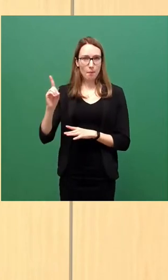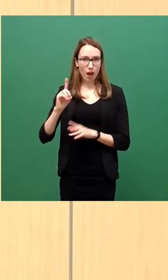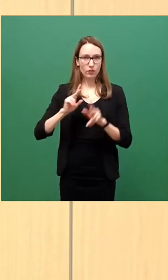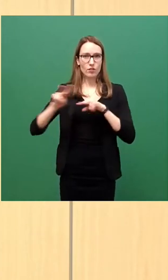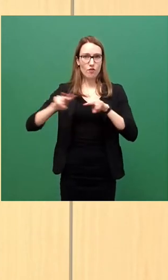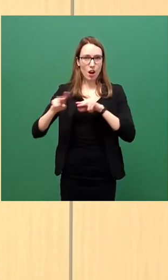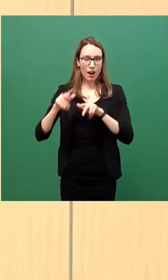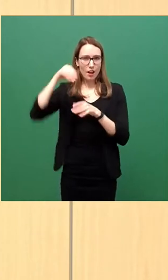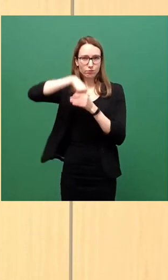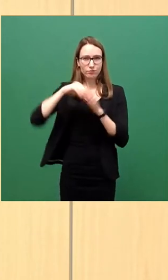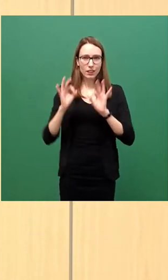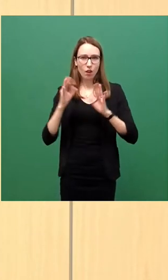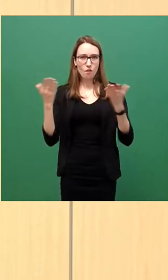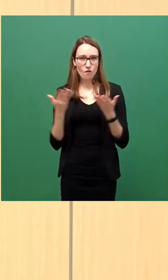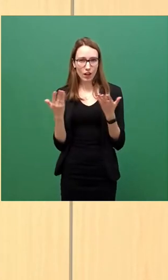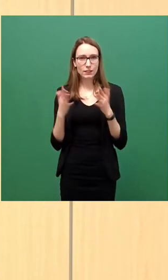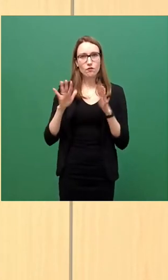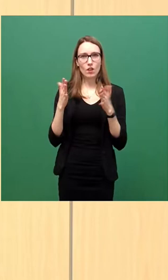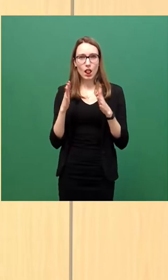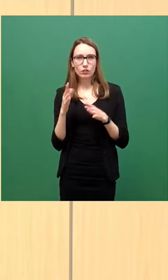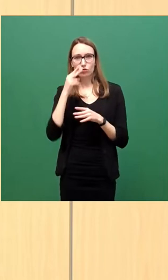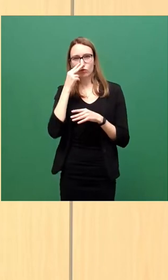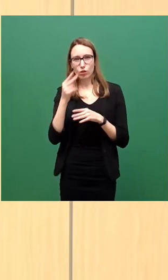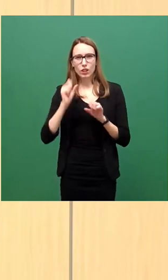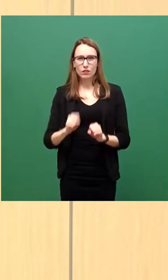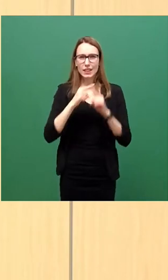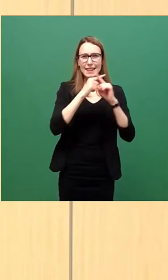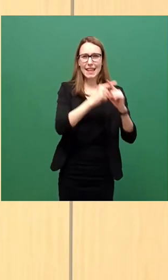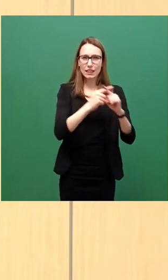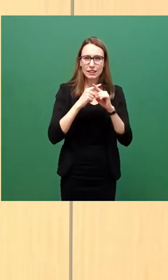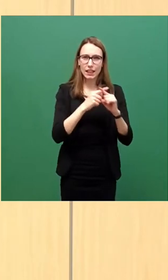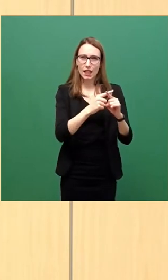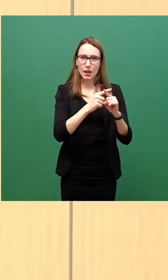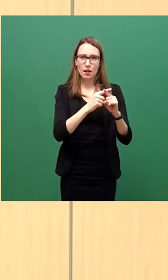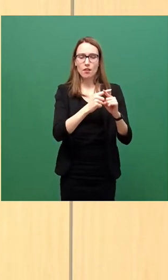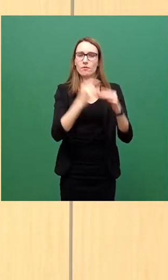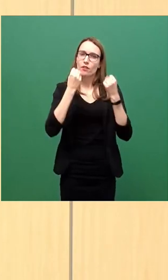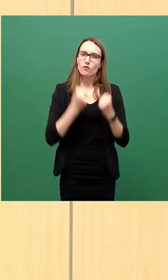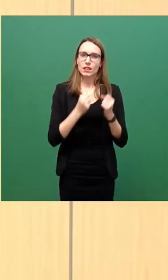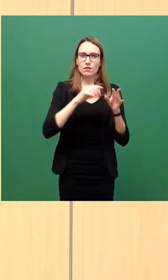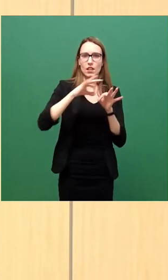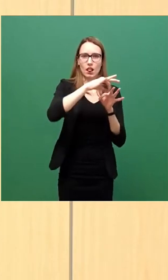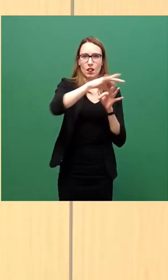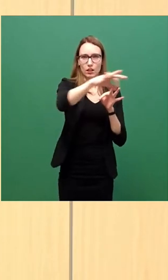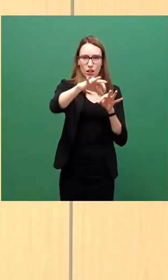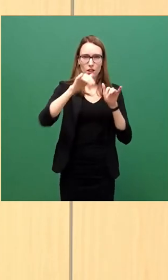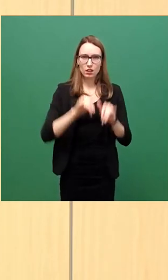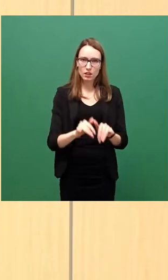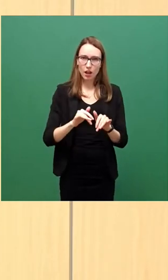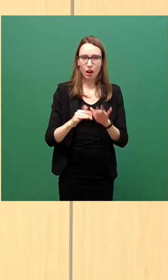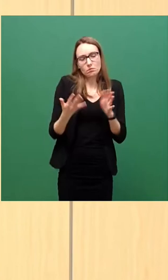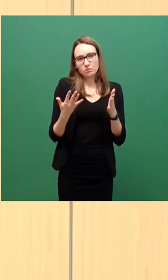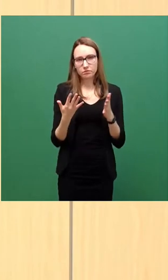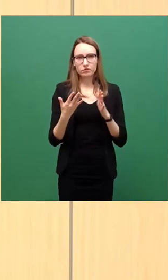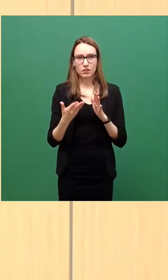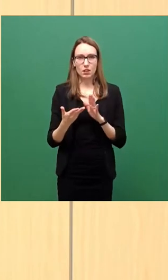vielleicht mit einem Anruflinientaxi ohne Linie. Das ist vielleicht die beste Erklärung. Für uns war die Vorlage erst überhaupt nicht